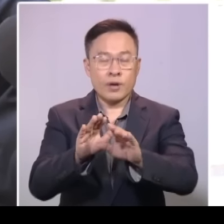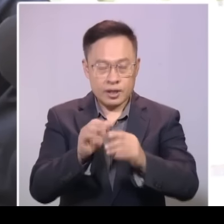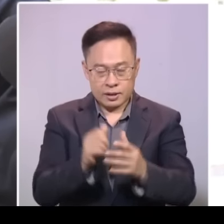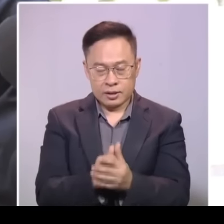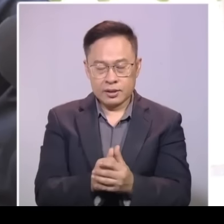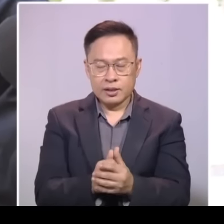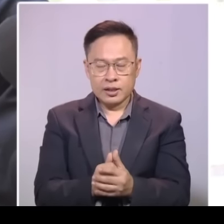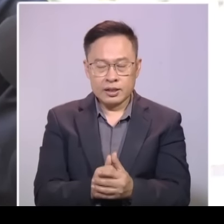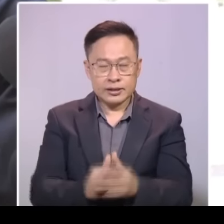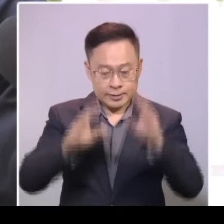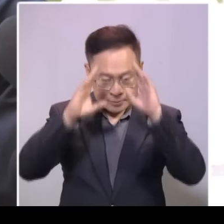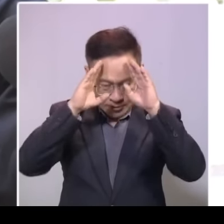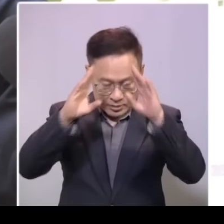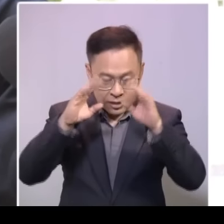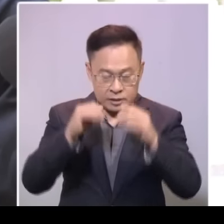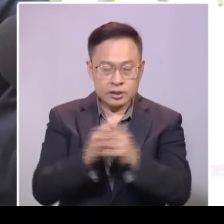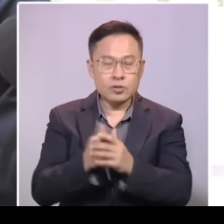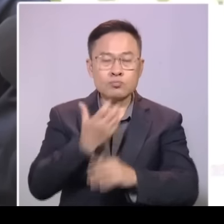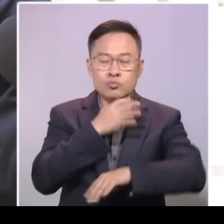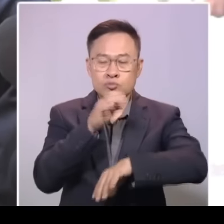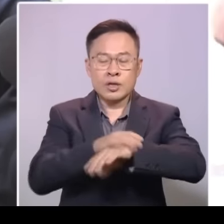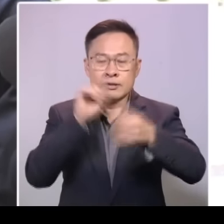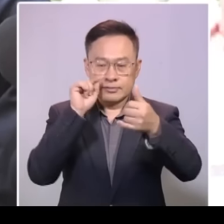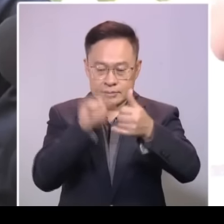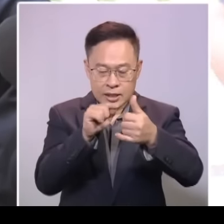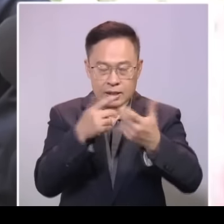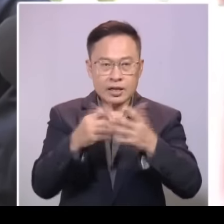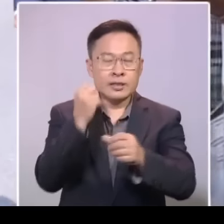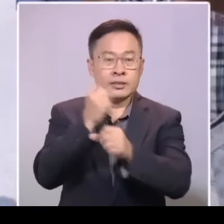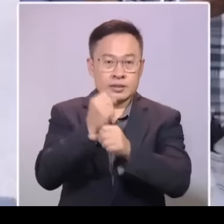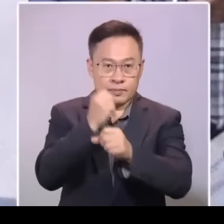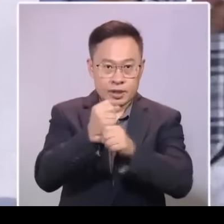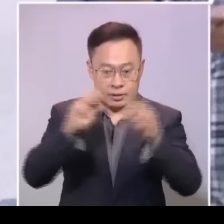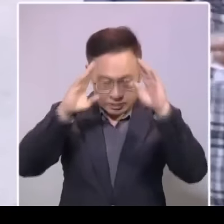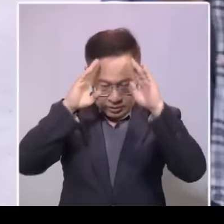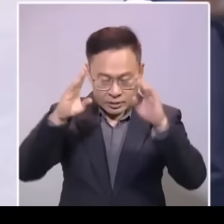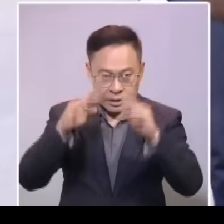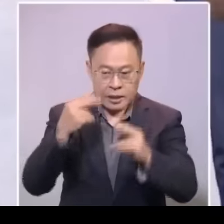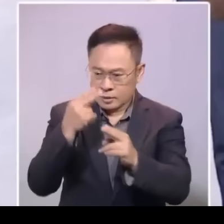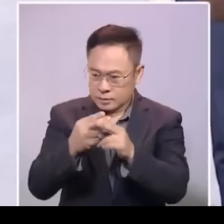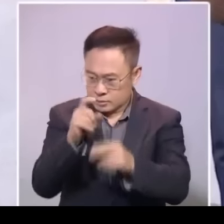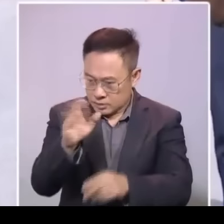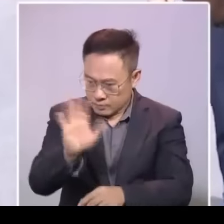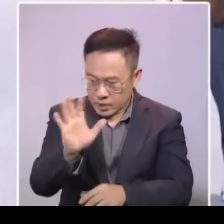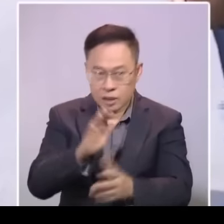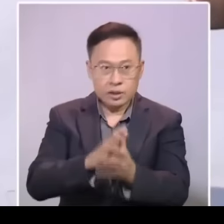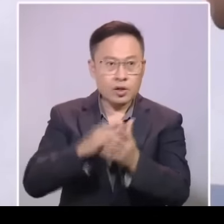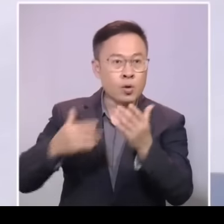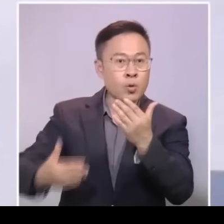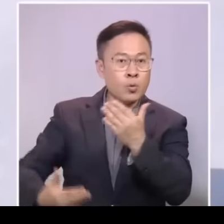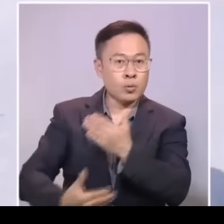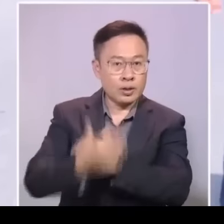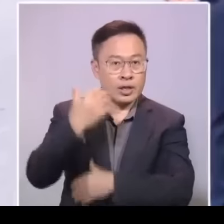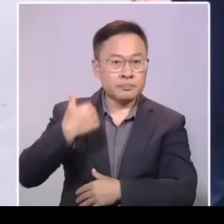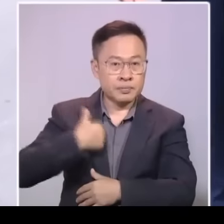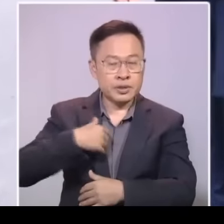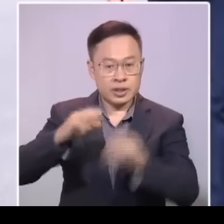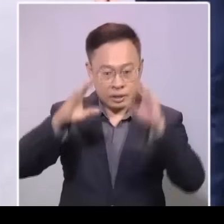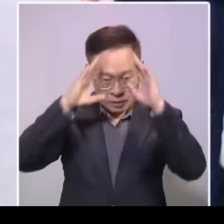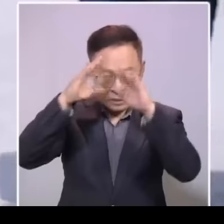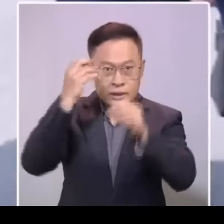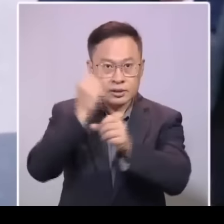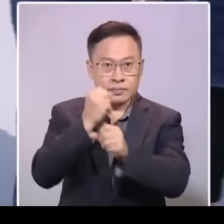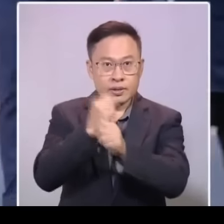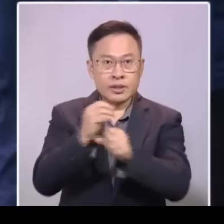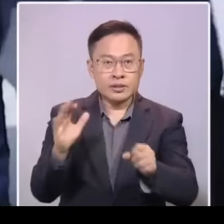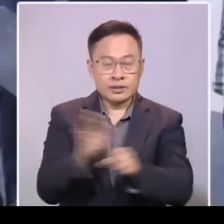ายอรรถกรตั้งใจทำงานบอกมาด้วยว่าอย่าให้เสียชื่อเสียงนะเมื่อมีโอกาสก็ต้องทำให้เต็มที่ไปฟังท